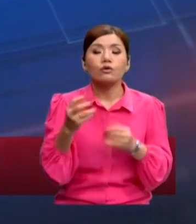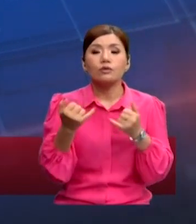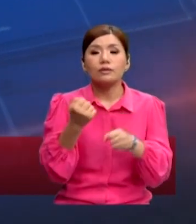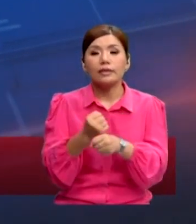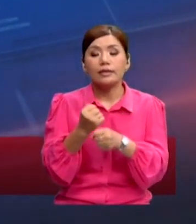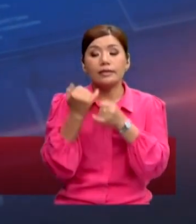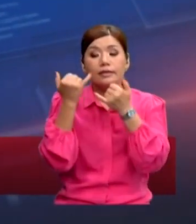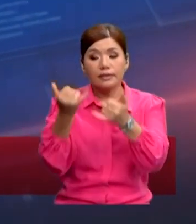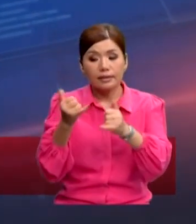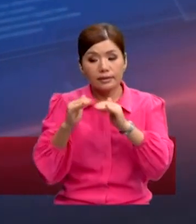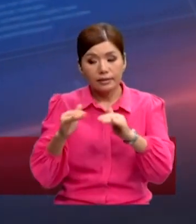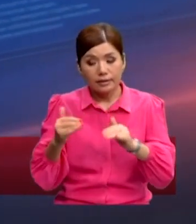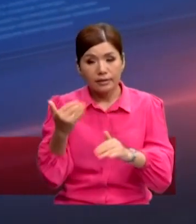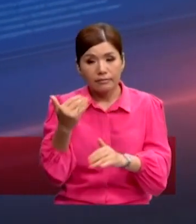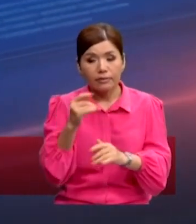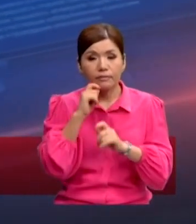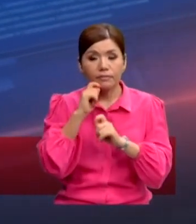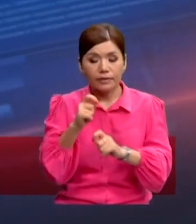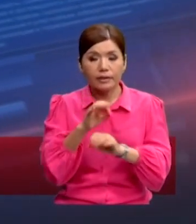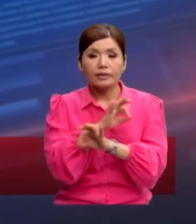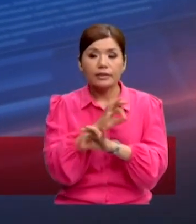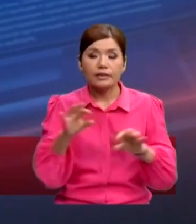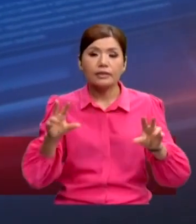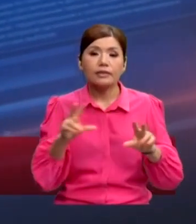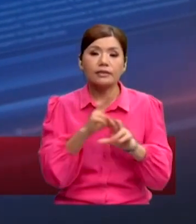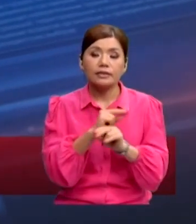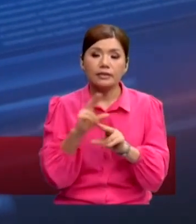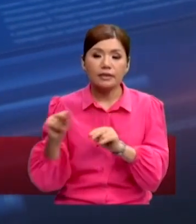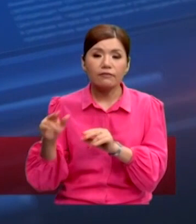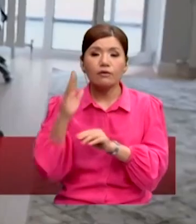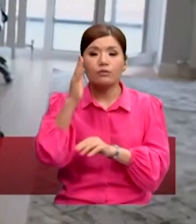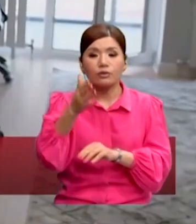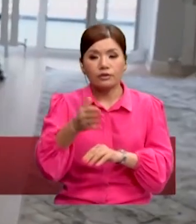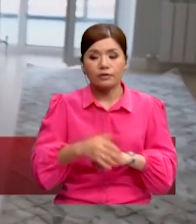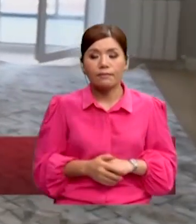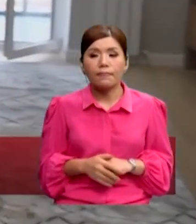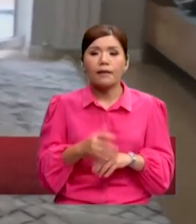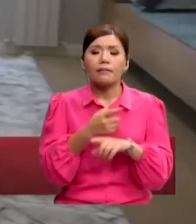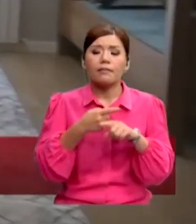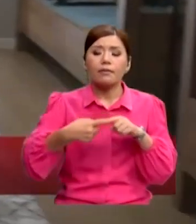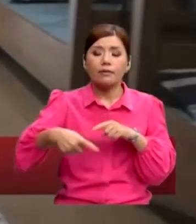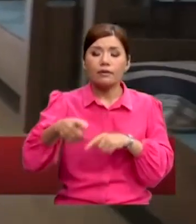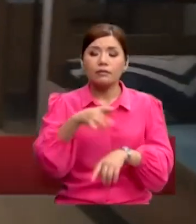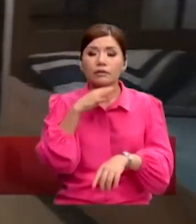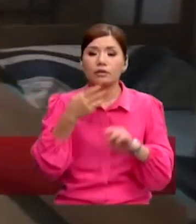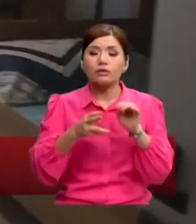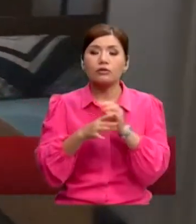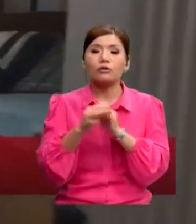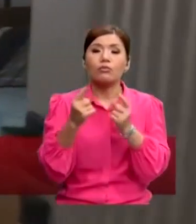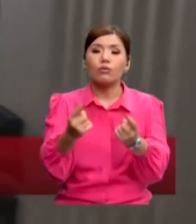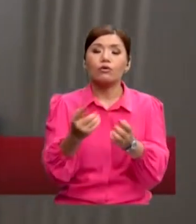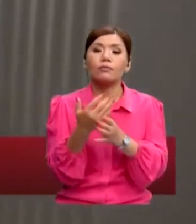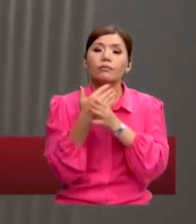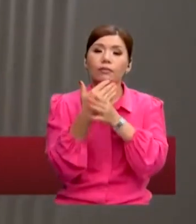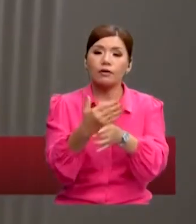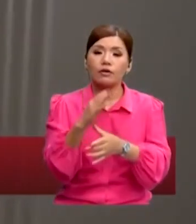для этих ребят замечательное, счастливое, настоящее будущее. На протяжении многих лет фонд оказывает большую